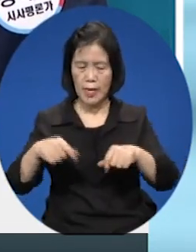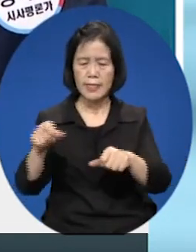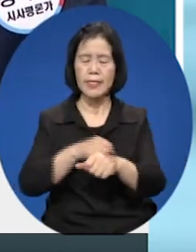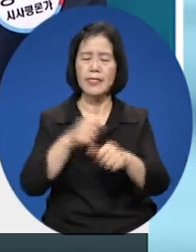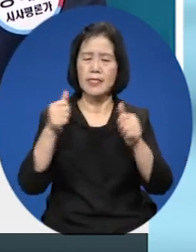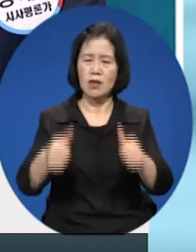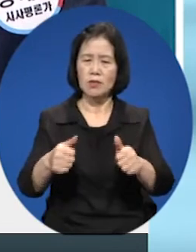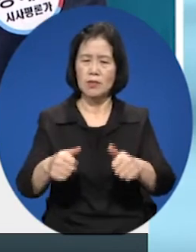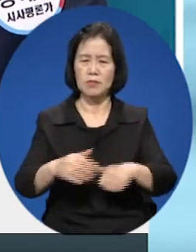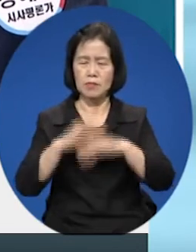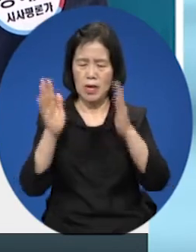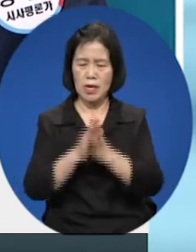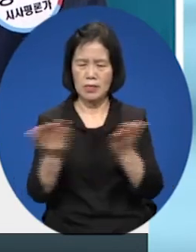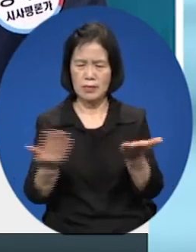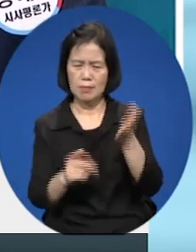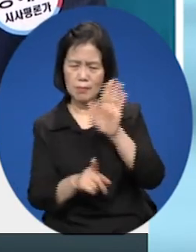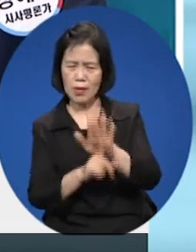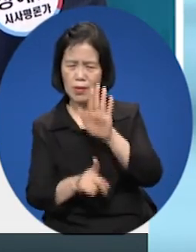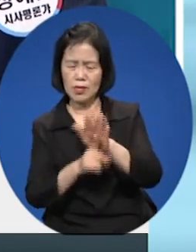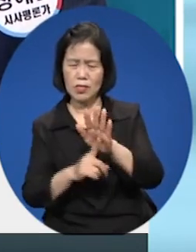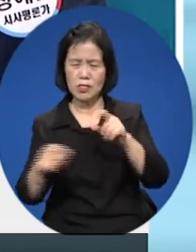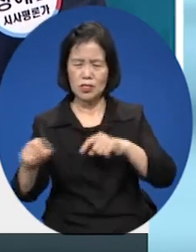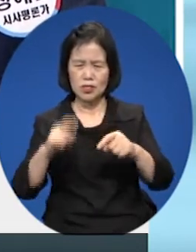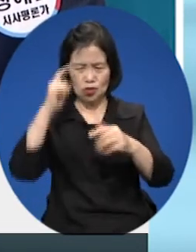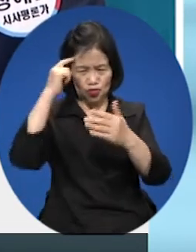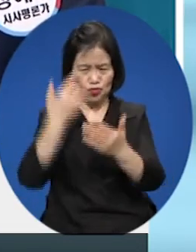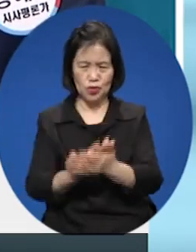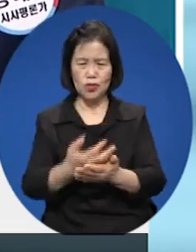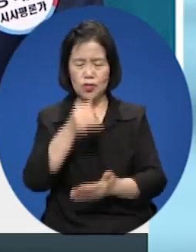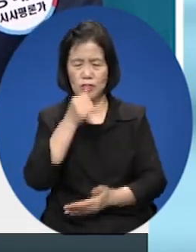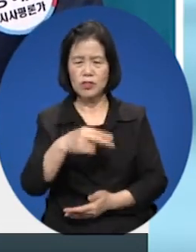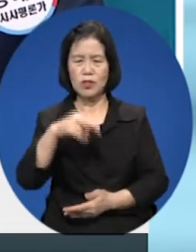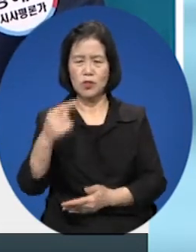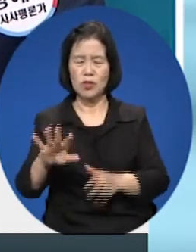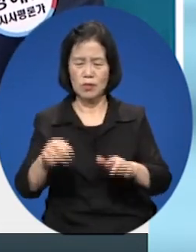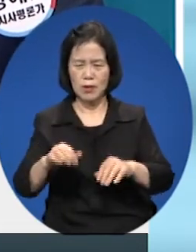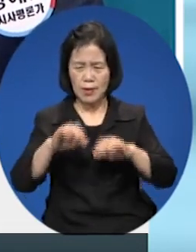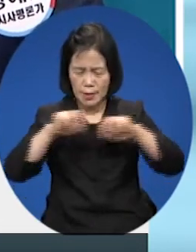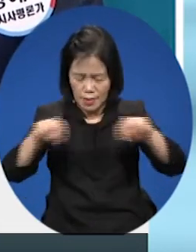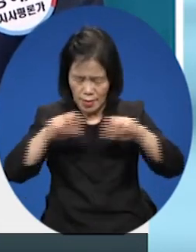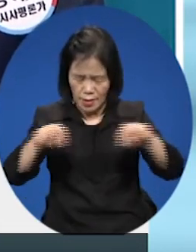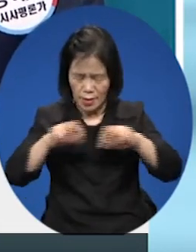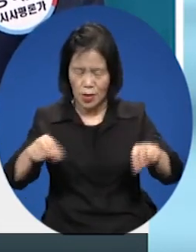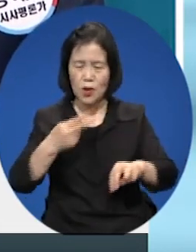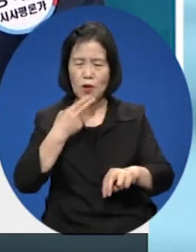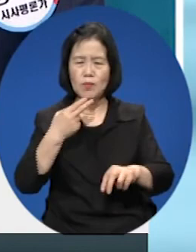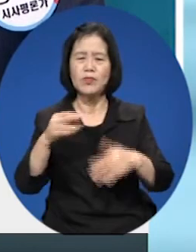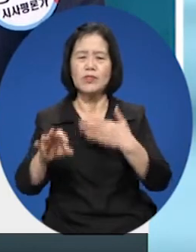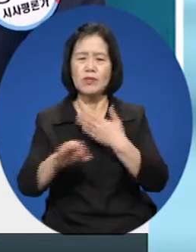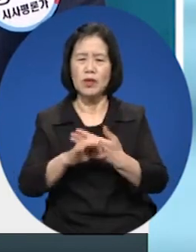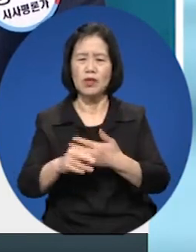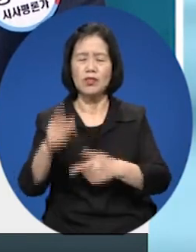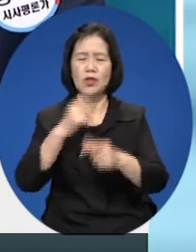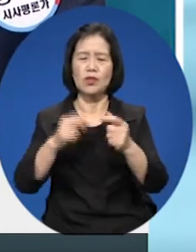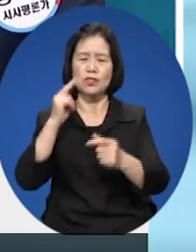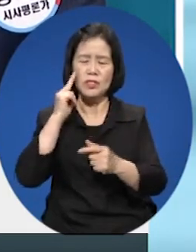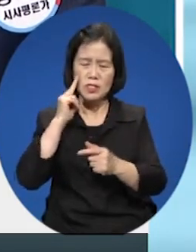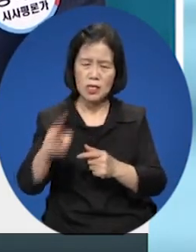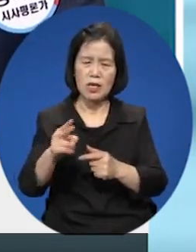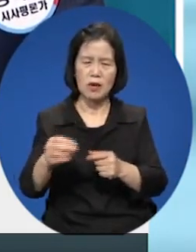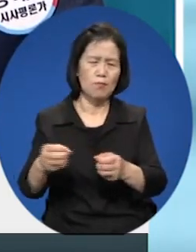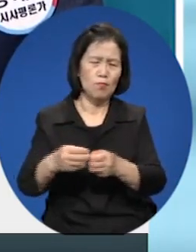많은 기회들이 드러나서 정치적 타격을 받는다 하더라도 이번에 발본색원 하지 않으면 훨씬 더 심각한 수준의